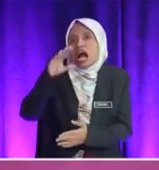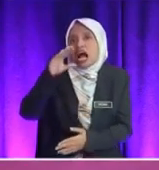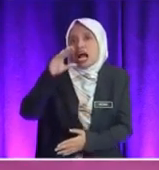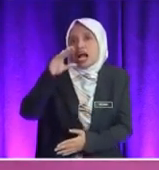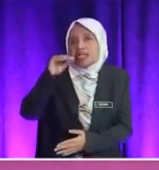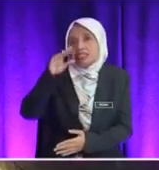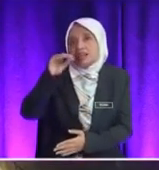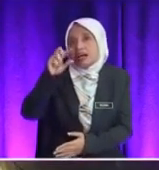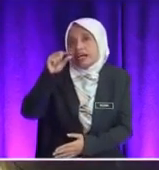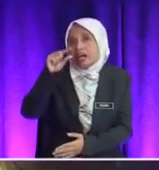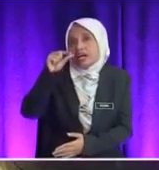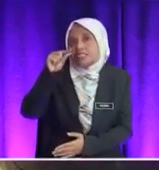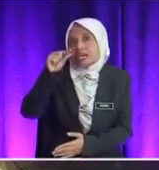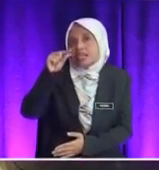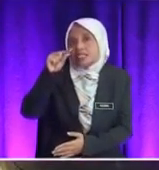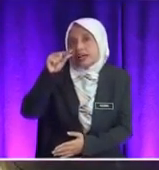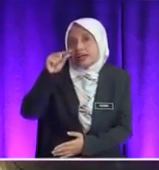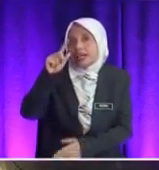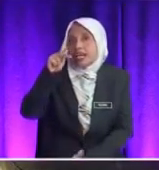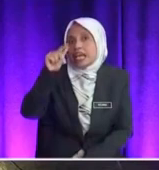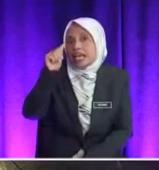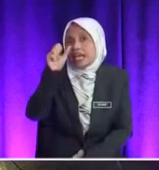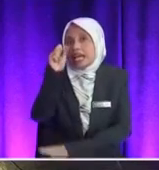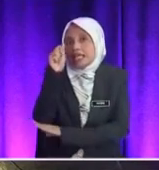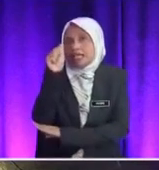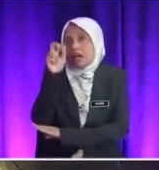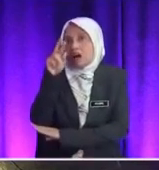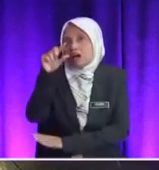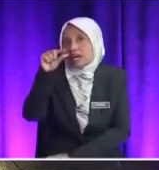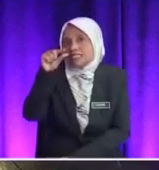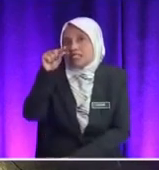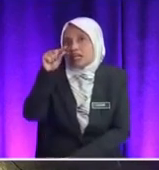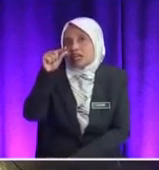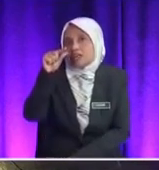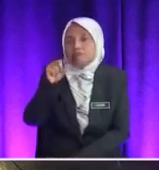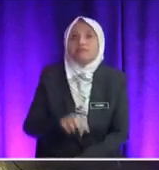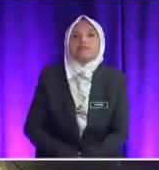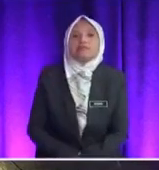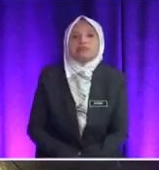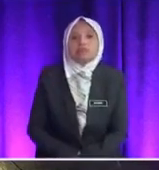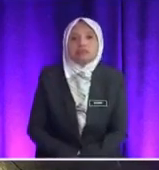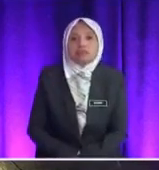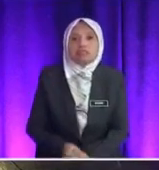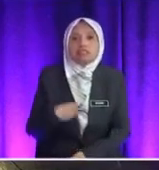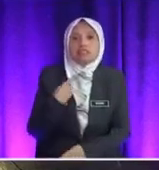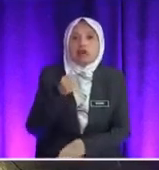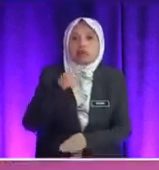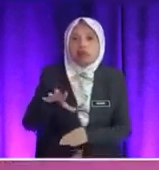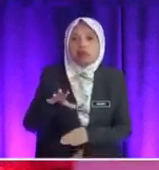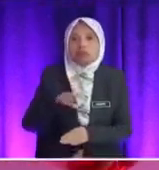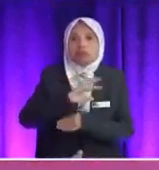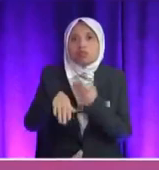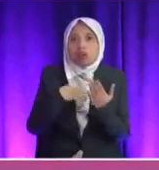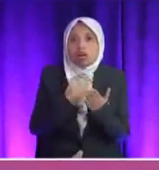Kasal sedikit menghemat menipu karyanya sama dengan air dahulu uang